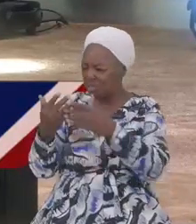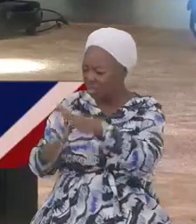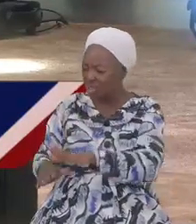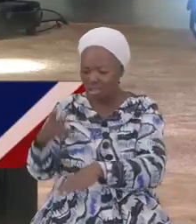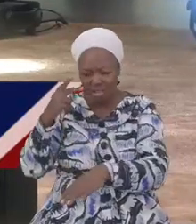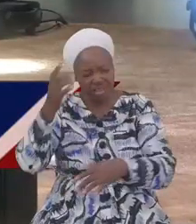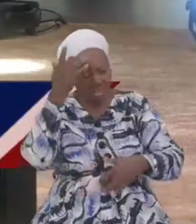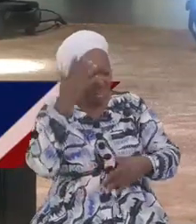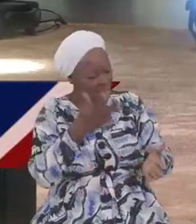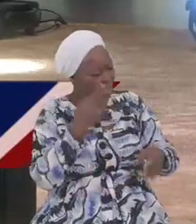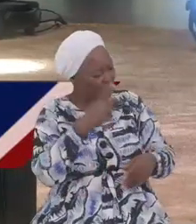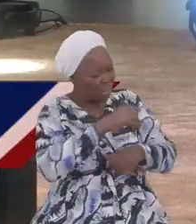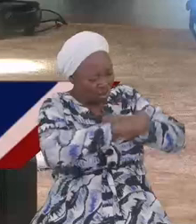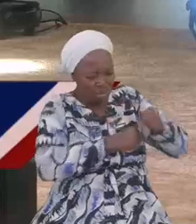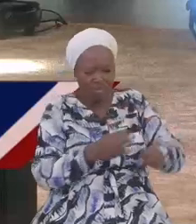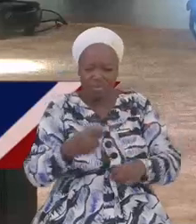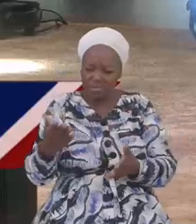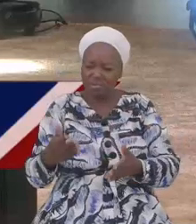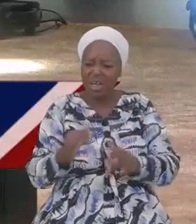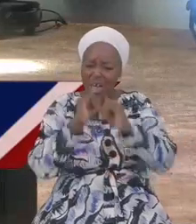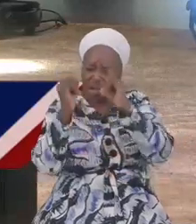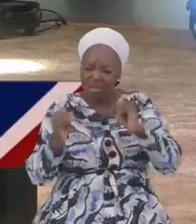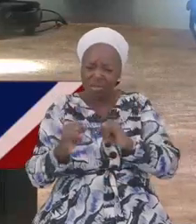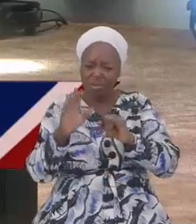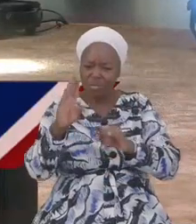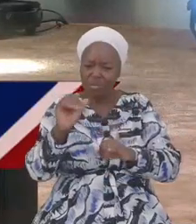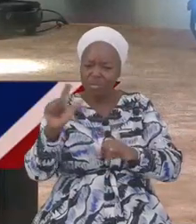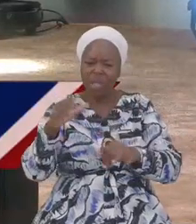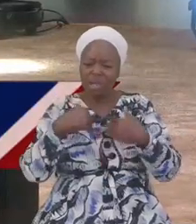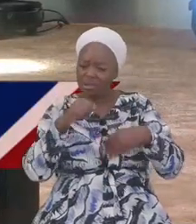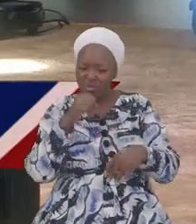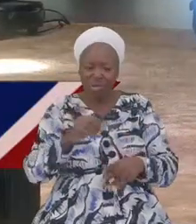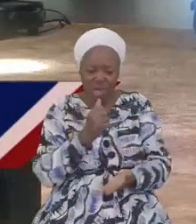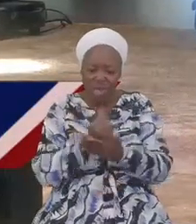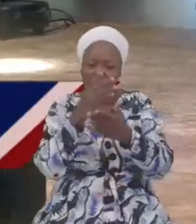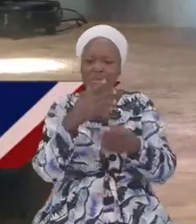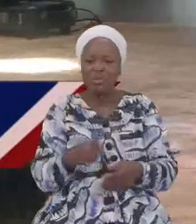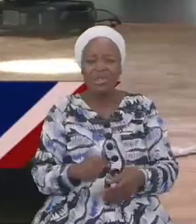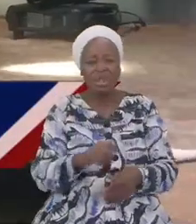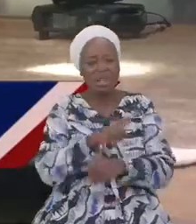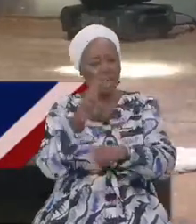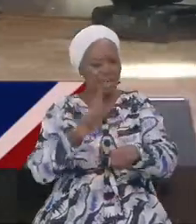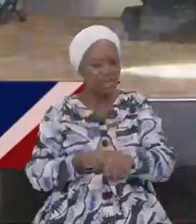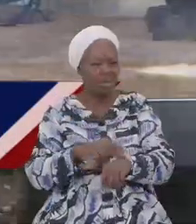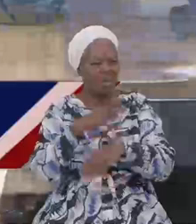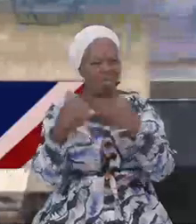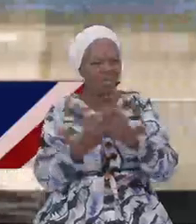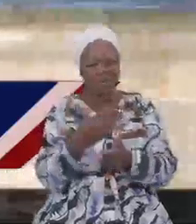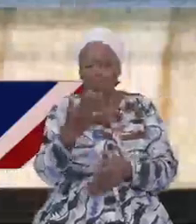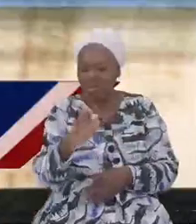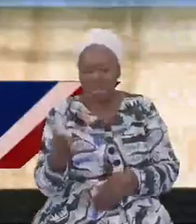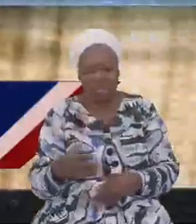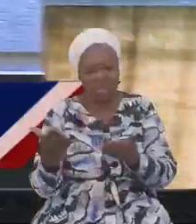partout. Baal ne nous a pas, n'a pas aidé la nation. Baal, votre service hypocrite n'a